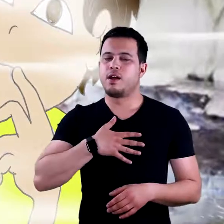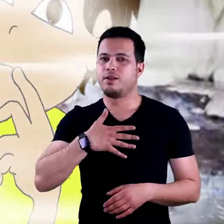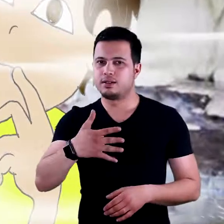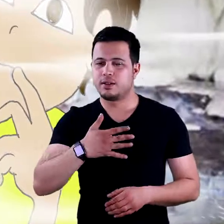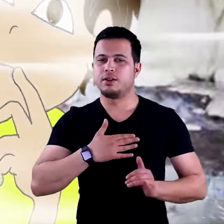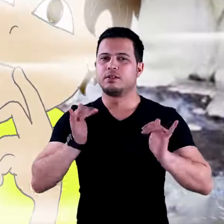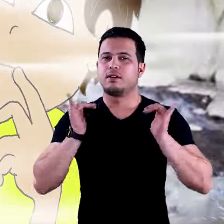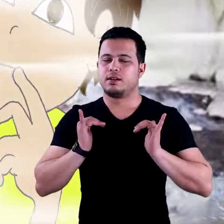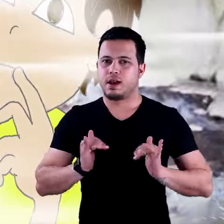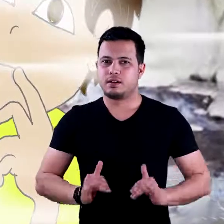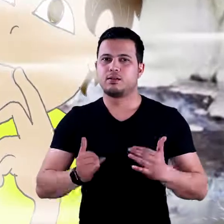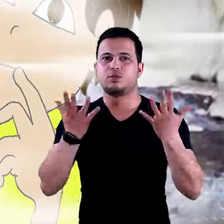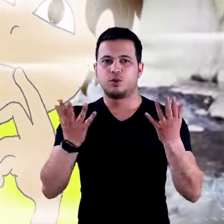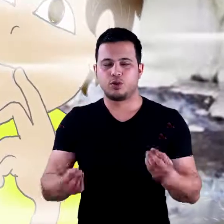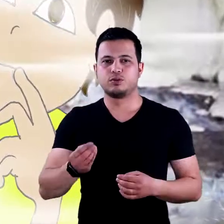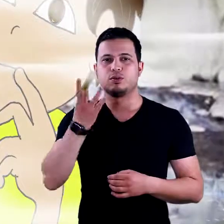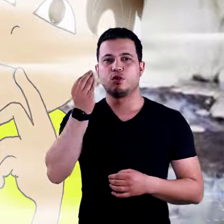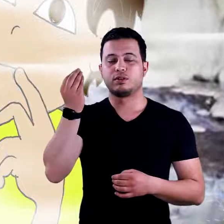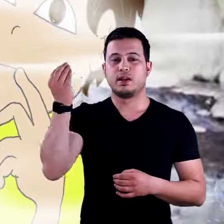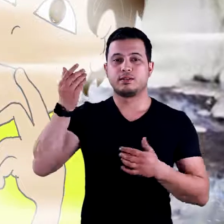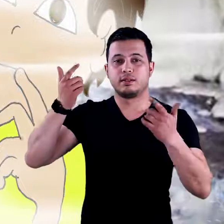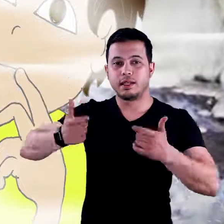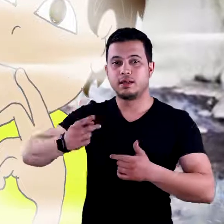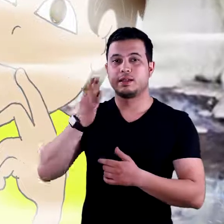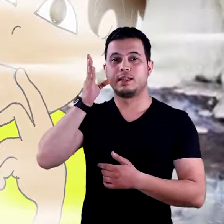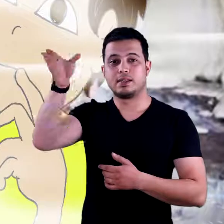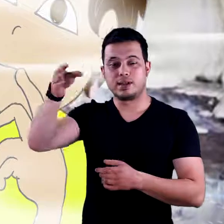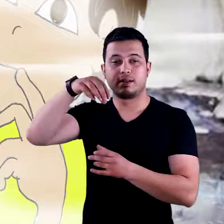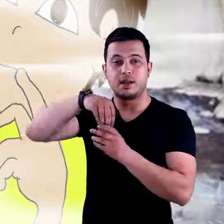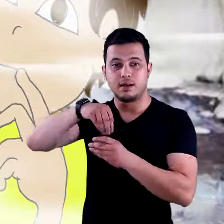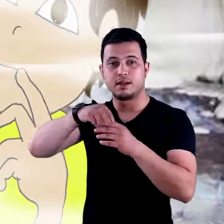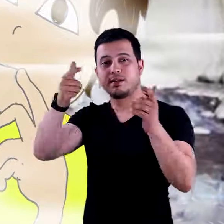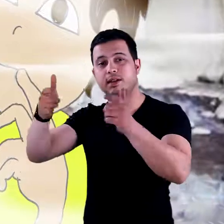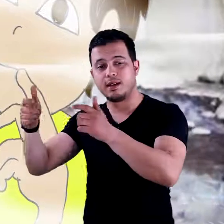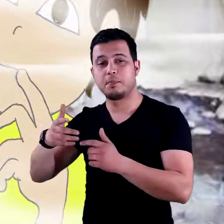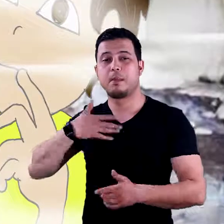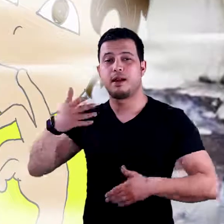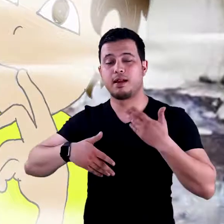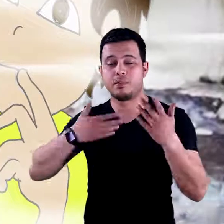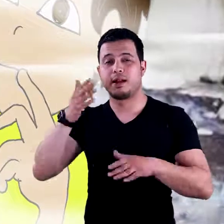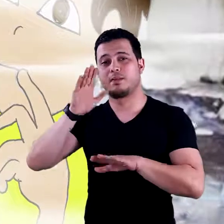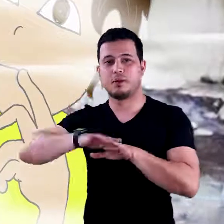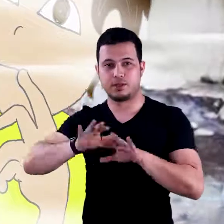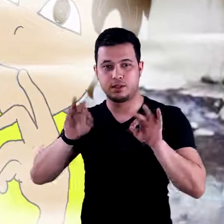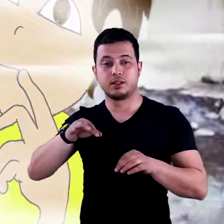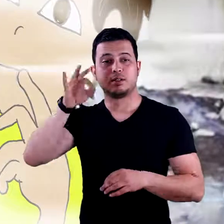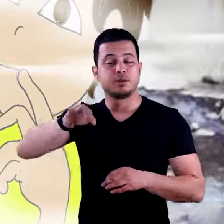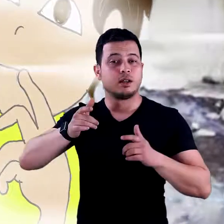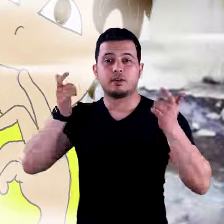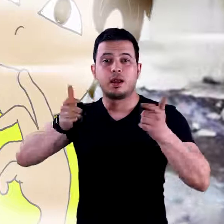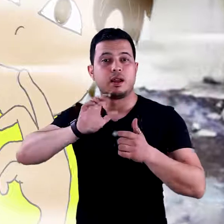alıp çoktan görecekleri yeni yerleri merak etmeye başlamışlardı bile. Acaba şimdi nereye